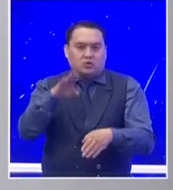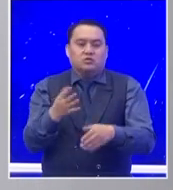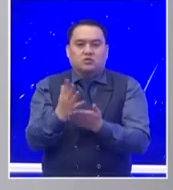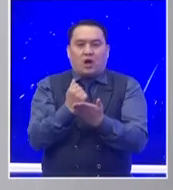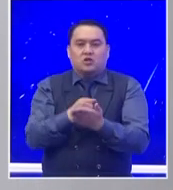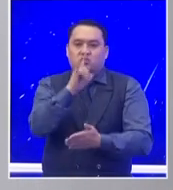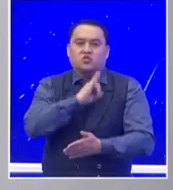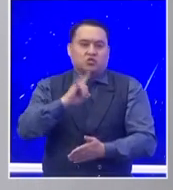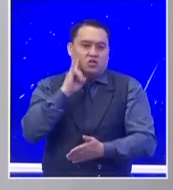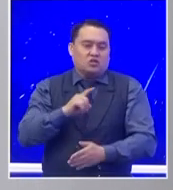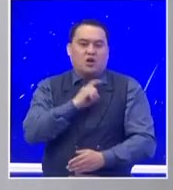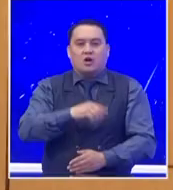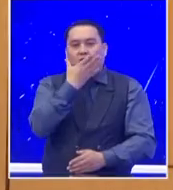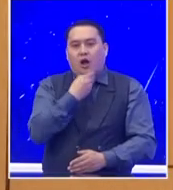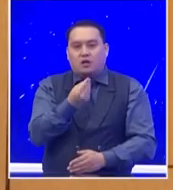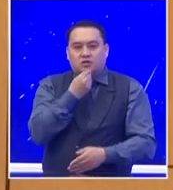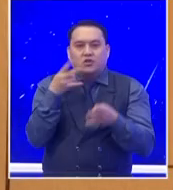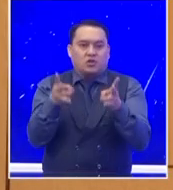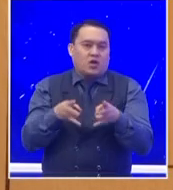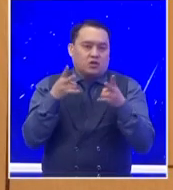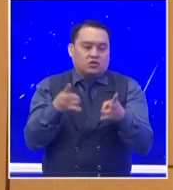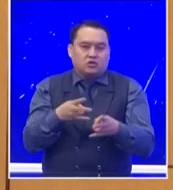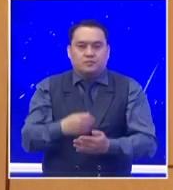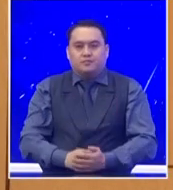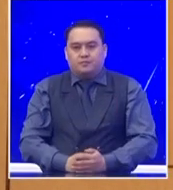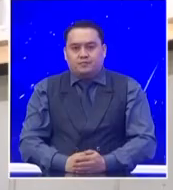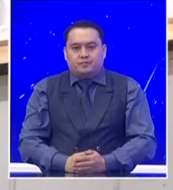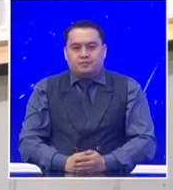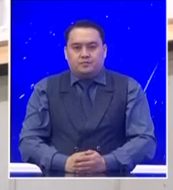сохранить женские качества – красоту, нежность, обаяние.